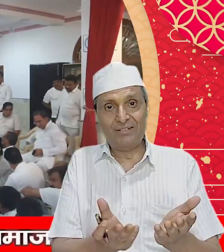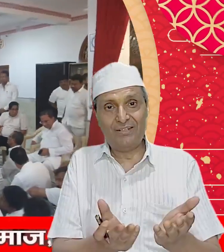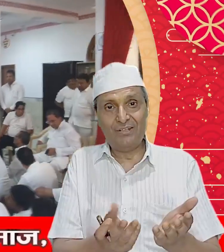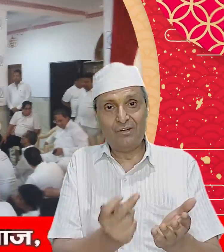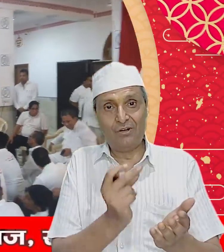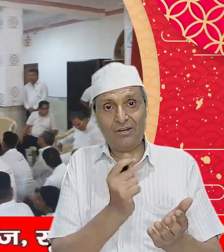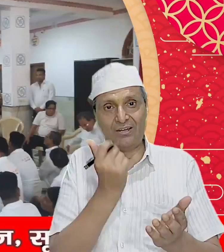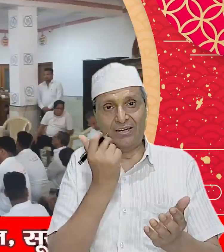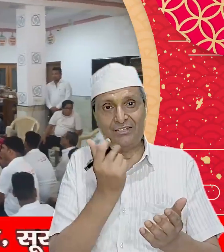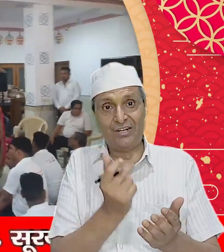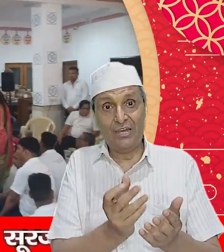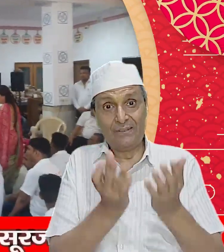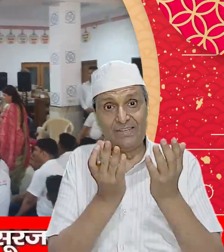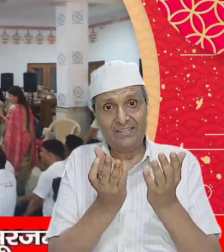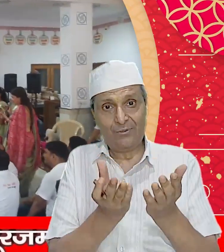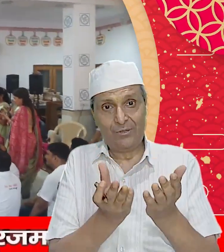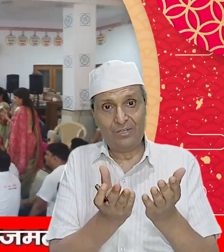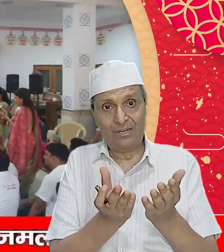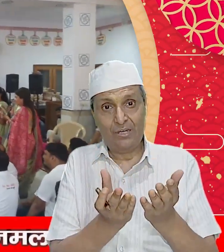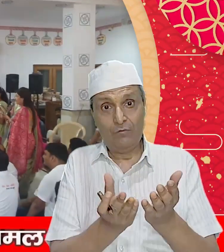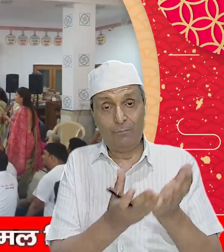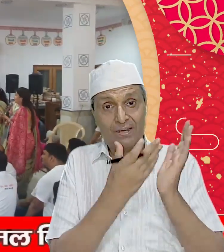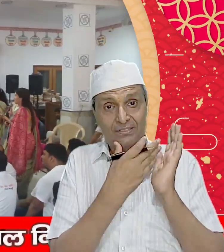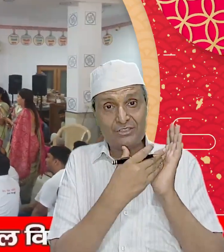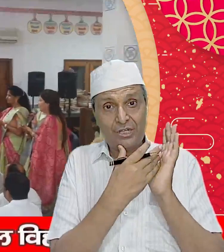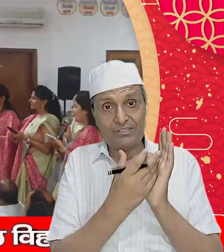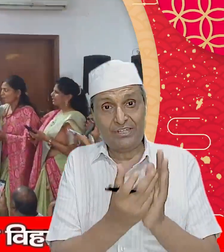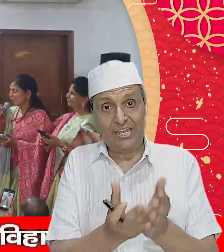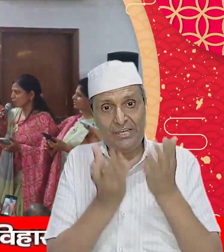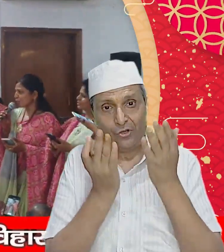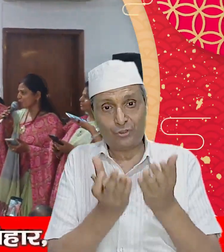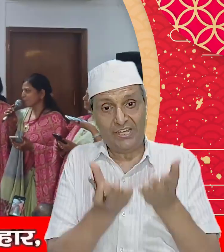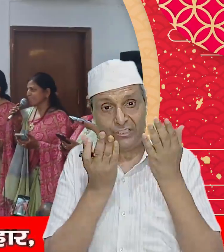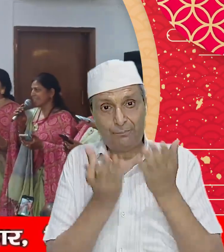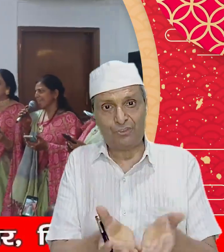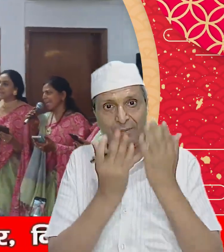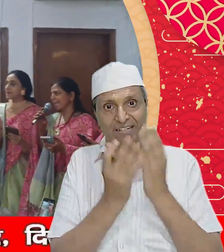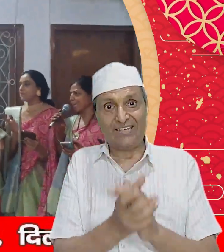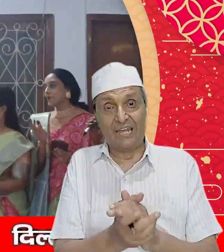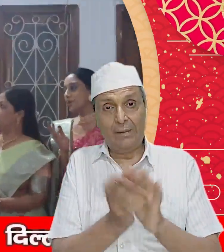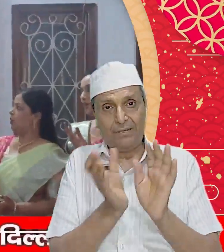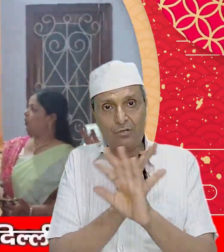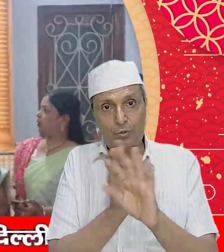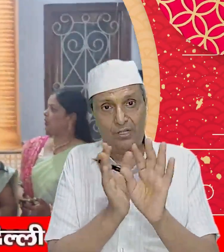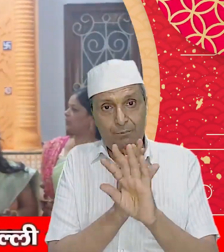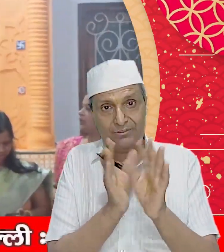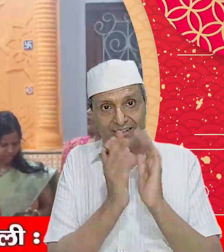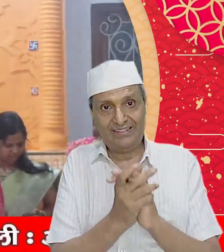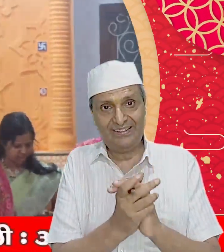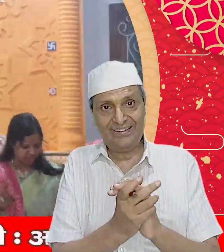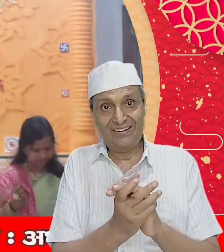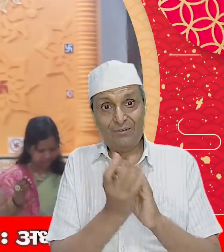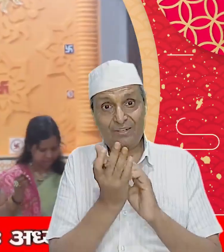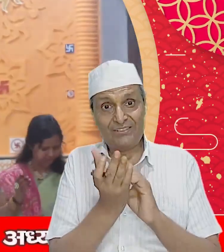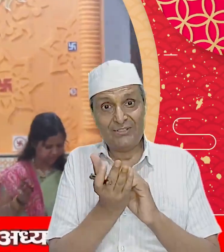नीचे दब गए। और अगले ही क्षण पता है क्या होता है उनका, वो भरत चक्रवर्ती के 923 पुत्र बन जाते हैं, पर कोई बोलता